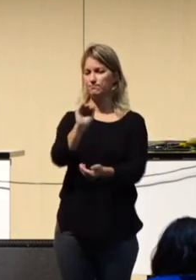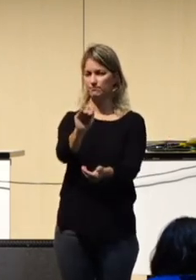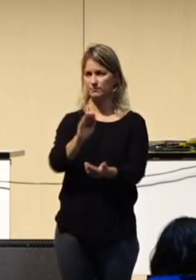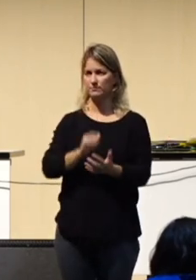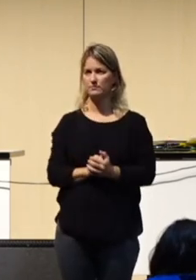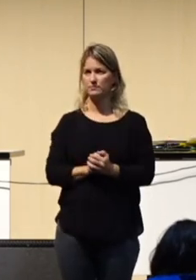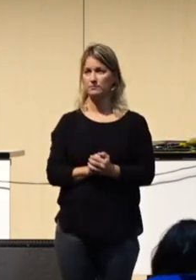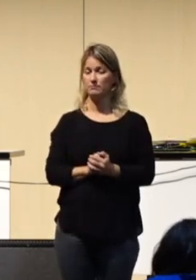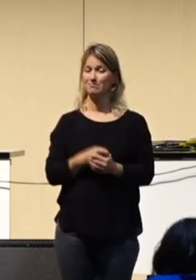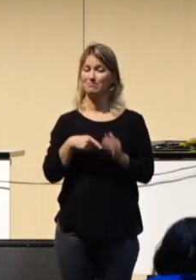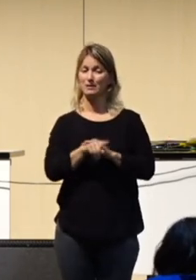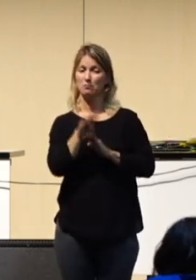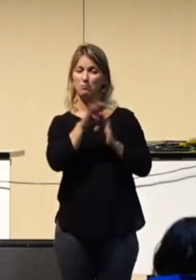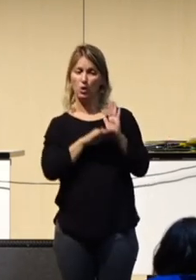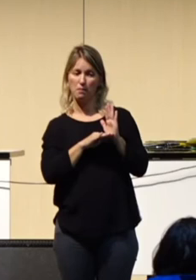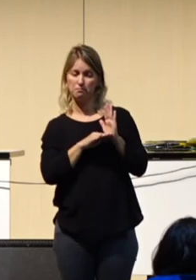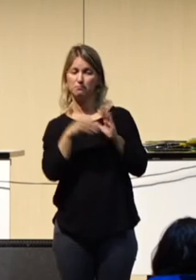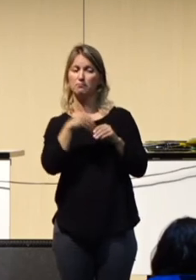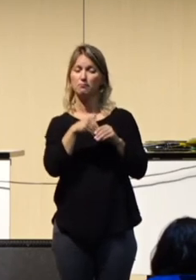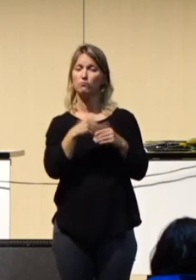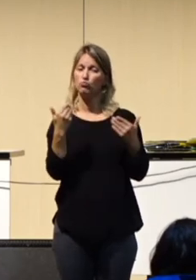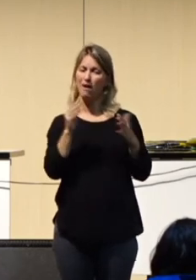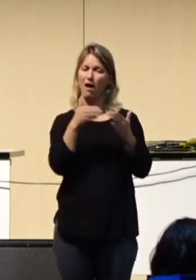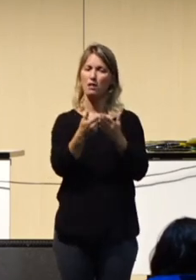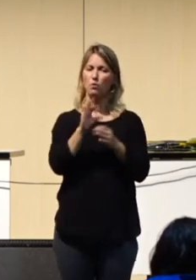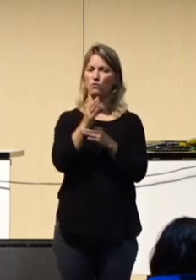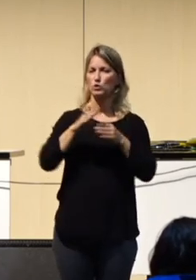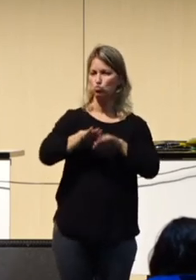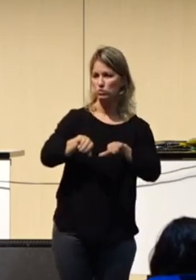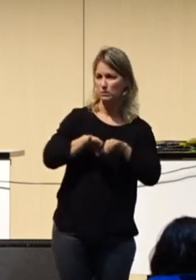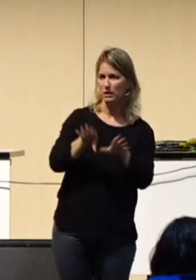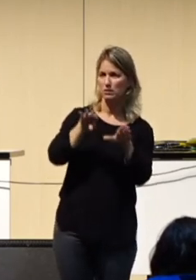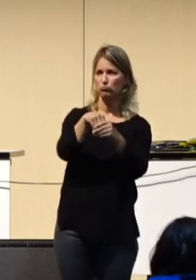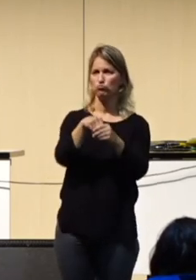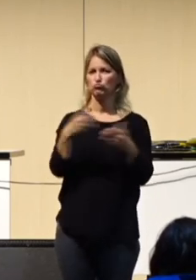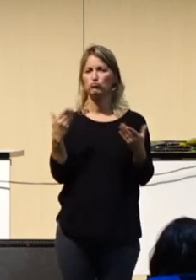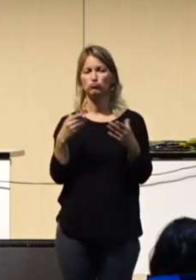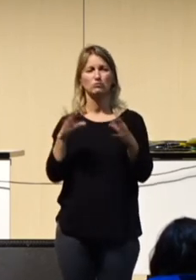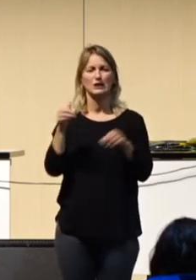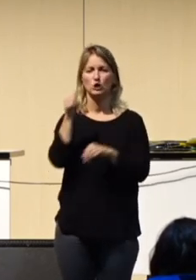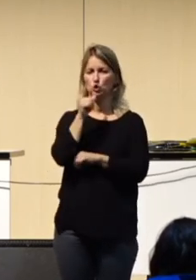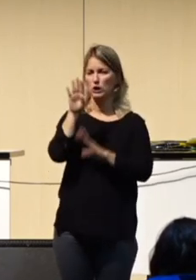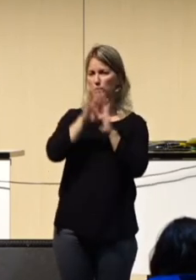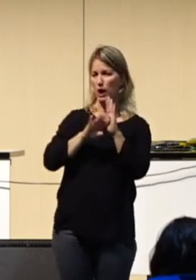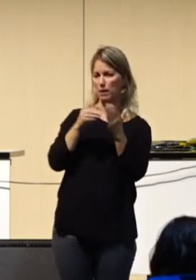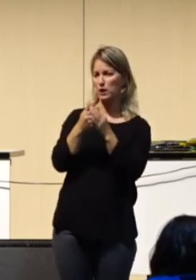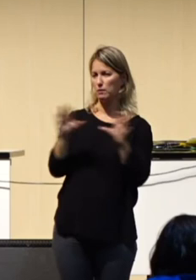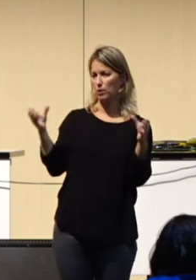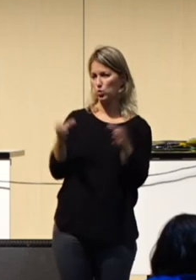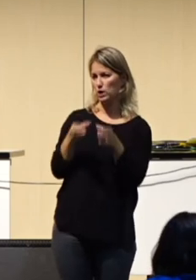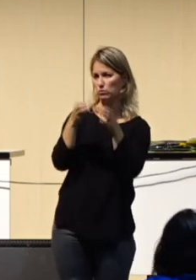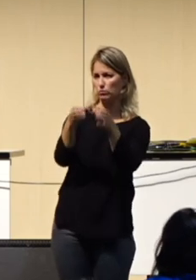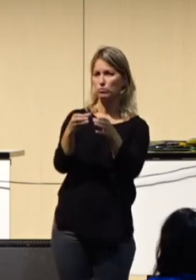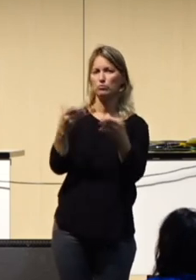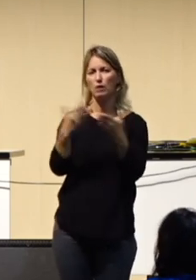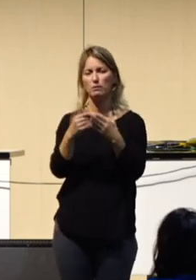Das Programm sollte unter anderem Angebote zum Schwimmunterricht enthalten, gemeinsame Jugendprogrammangebote mit den städtischen